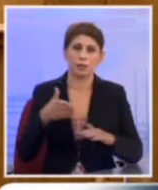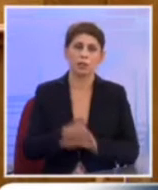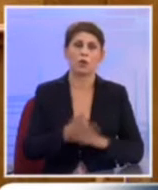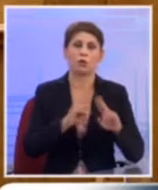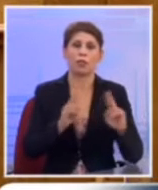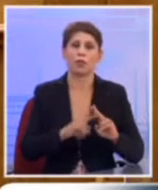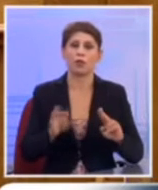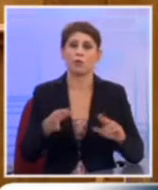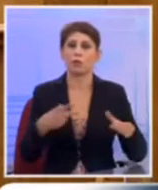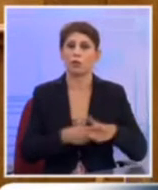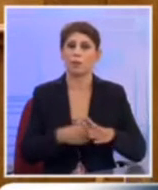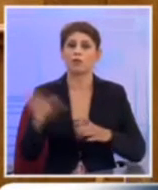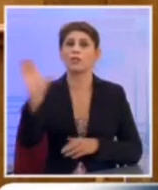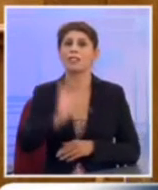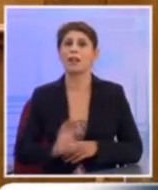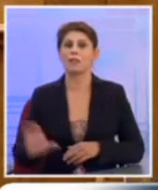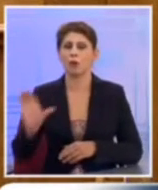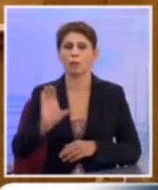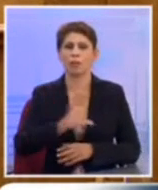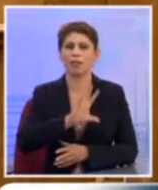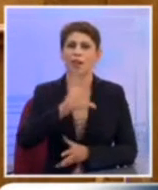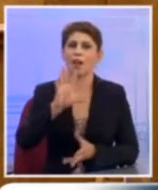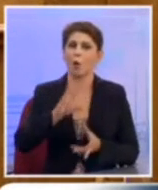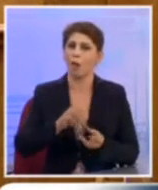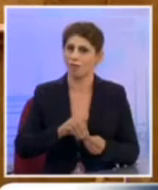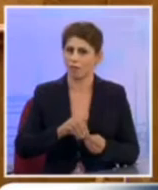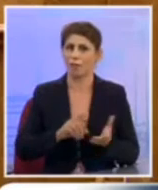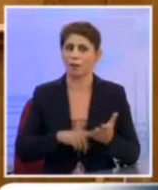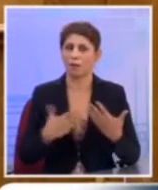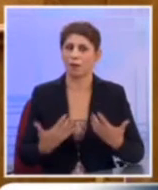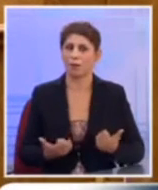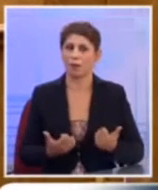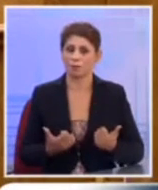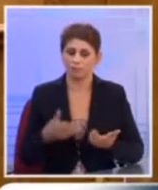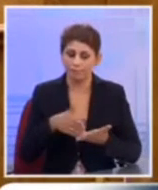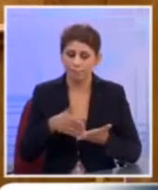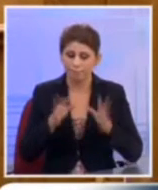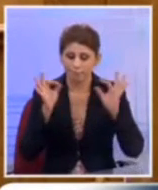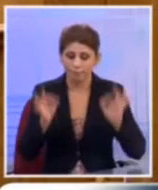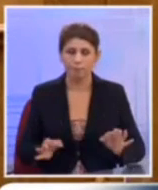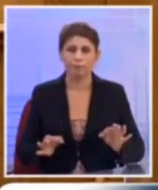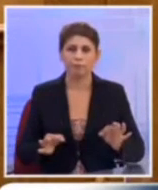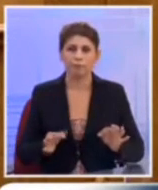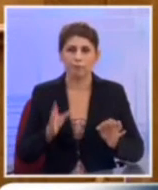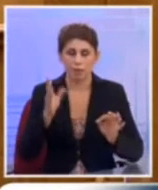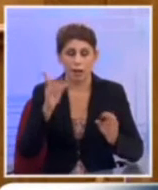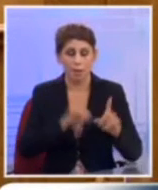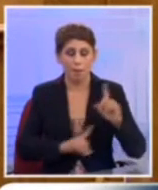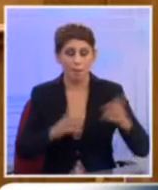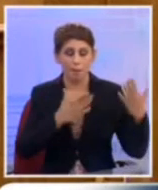στην Ευρώπη. Για όλα αυτά πρέπει να υπάρξει εξακρίβωση, να υπάρξει διακρίβωση